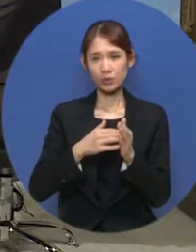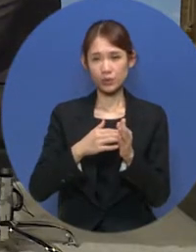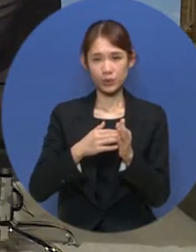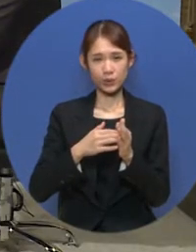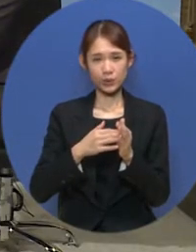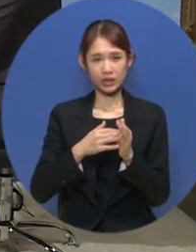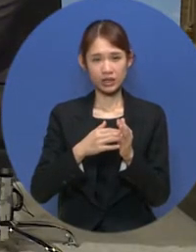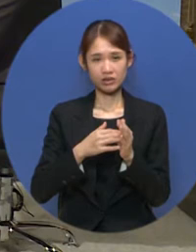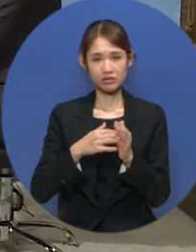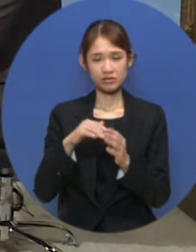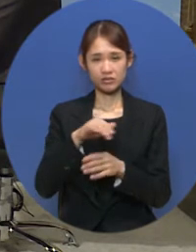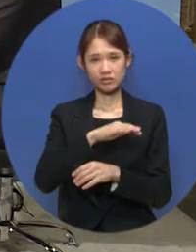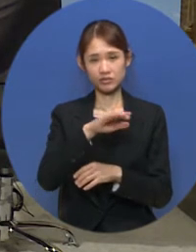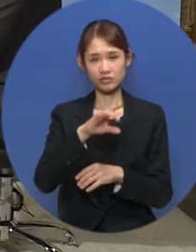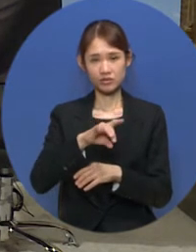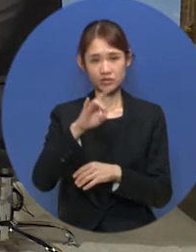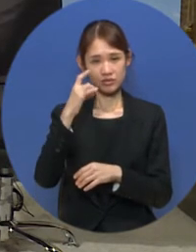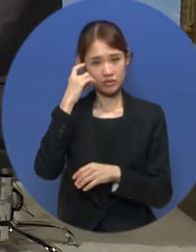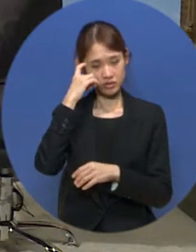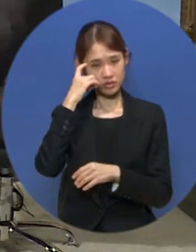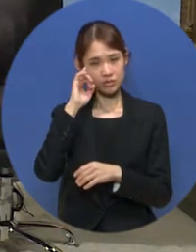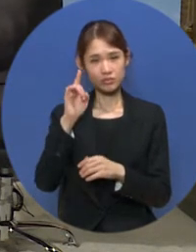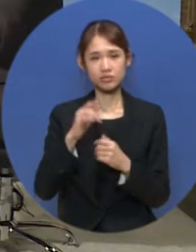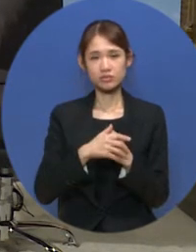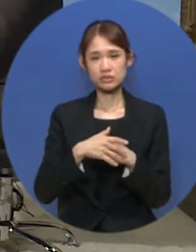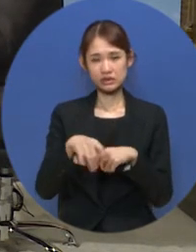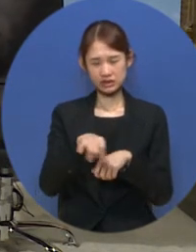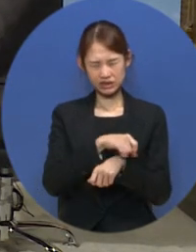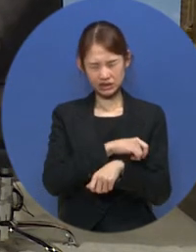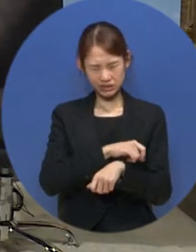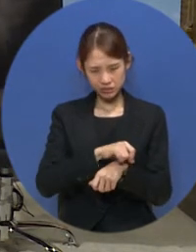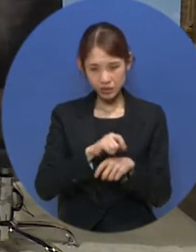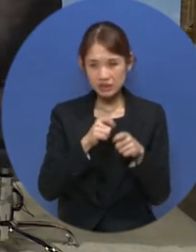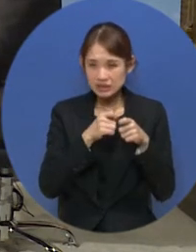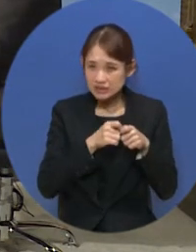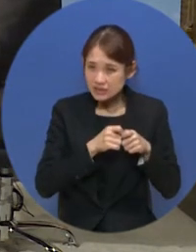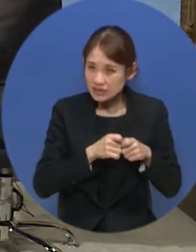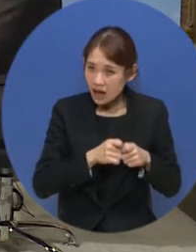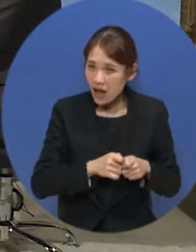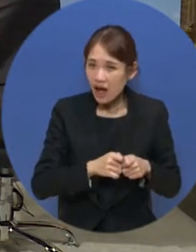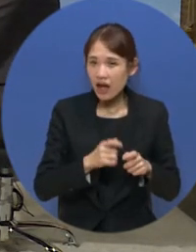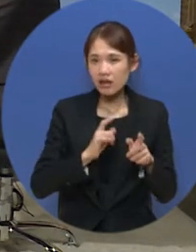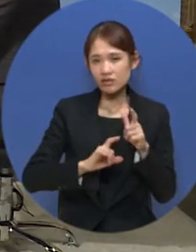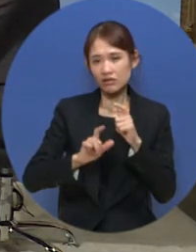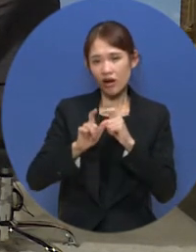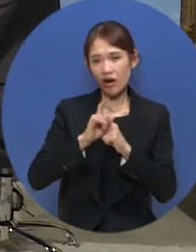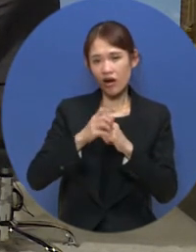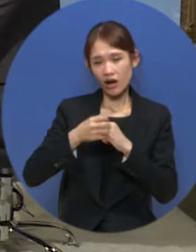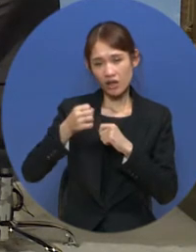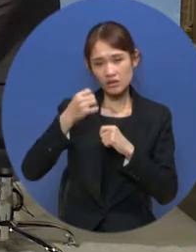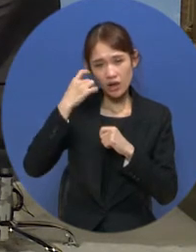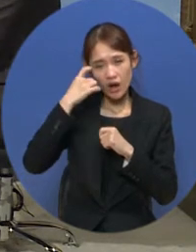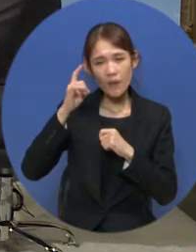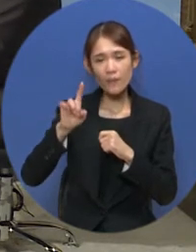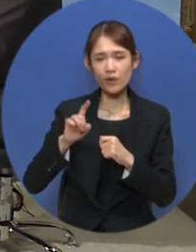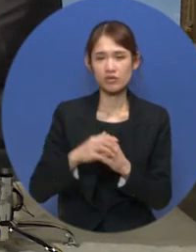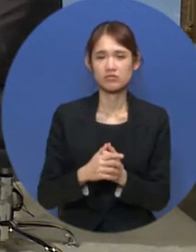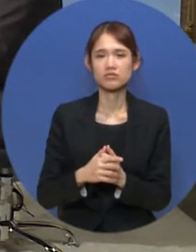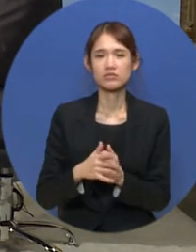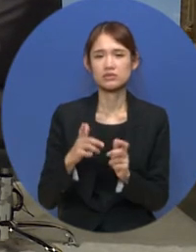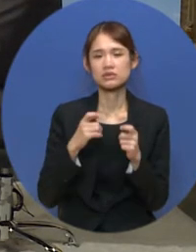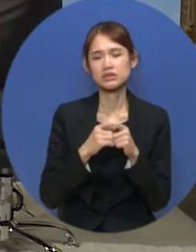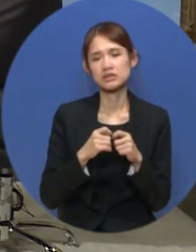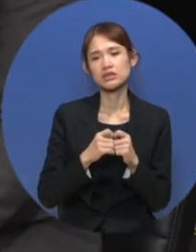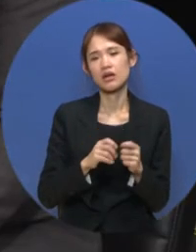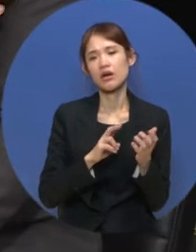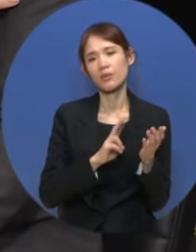그래서 저희는 그러니까 처음에 어떤 생각은 뭔가 어떤 특별한 디테일들을 얼마나 더 가져갈 수 있을까 보다는 그런